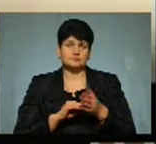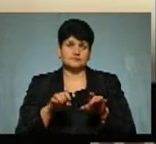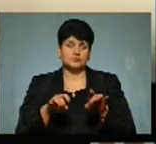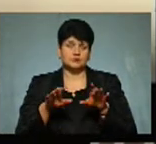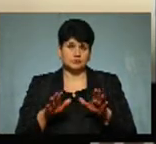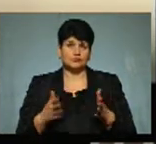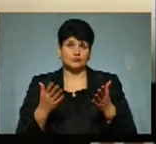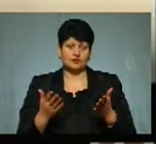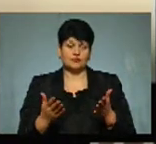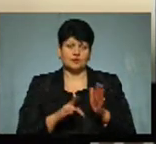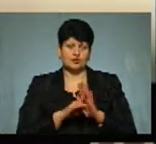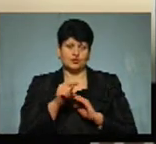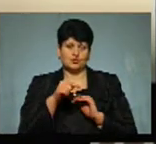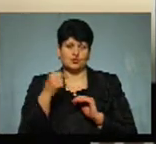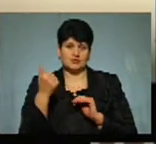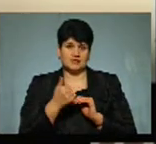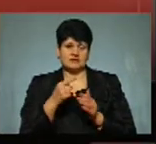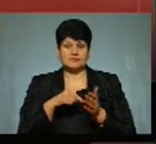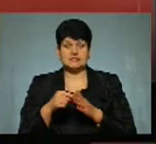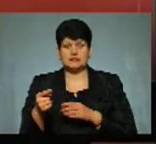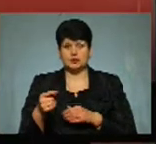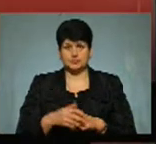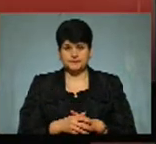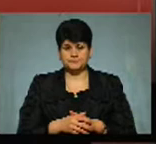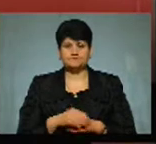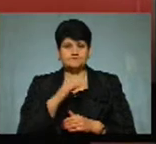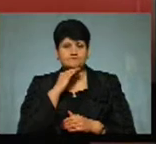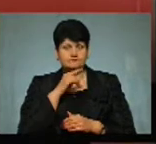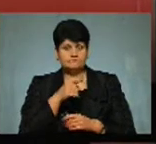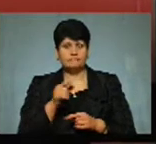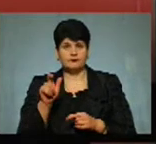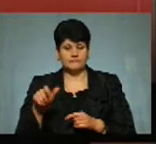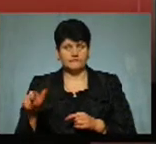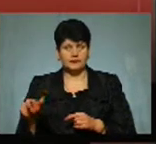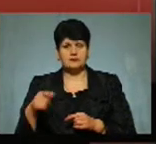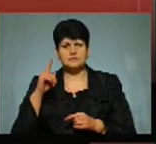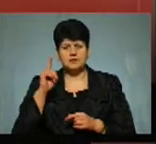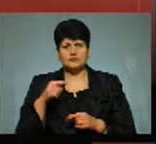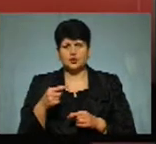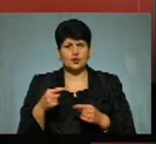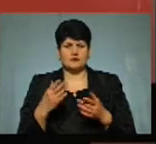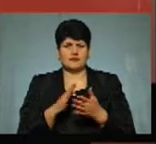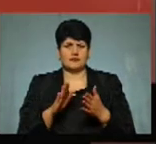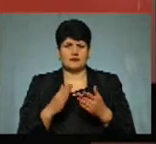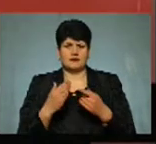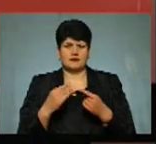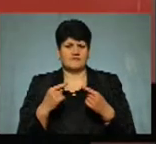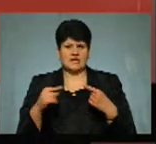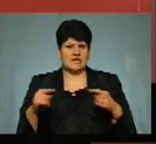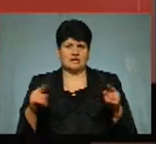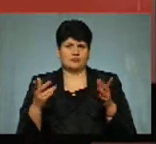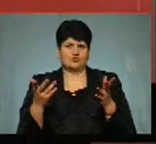з початку цього тижня в місті Тернополі. Чи достатньо цих людей? Адже знаємо, Тернопіль не вирізняється якоюсь